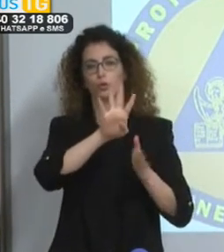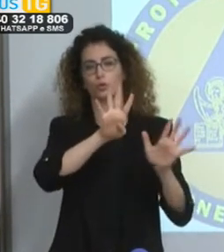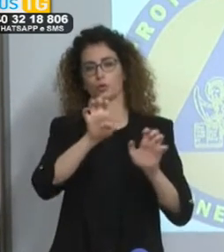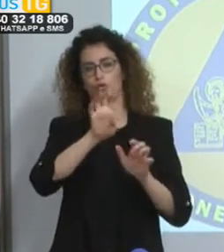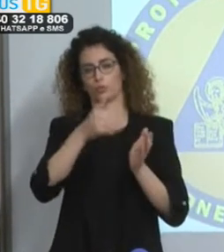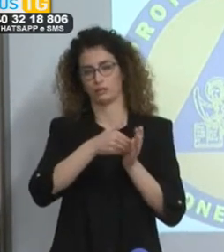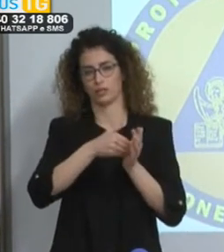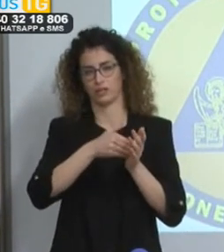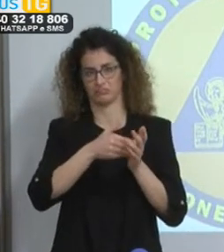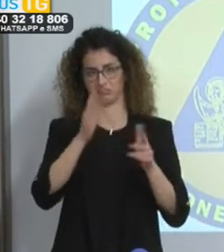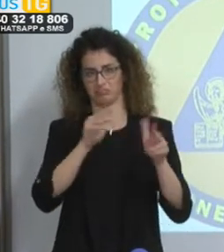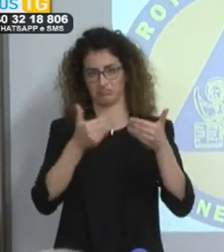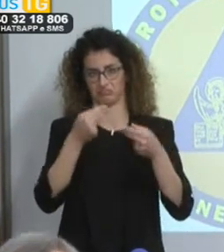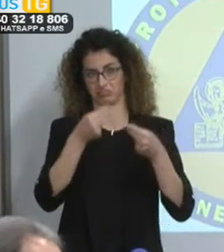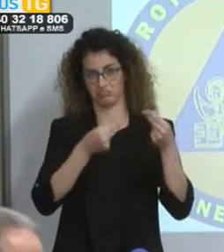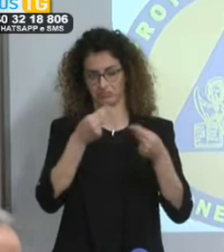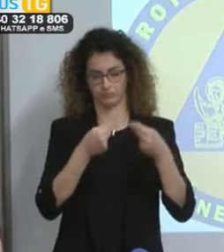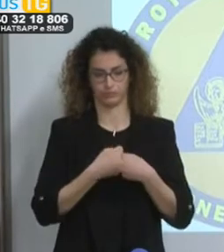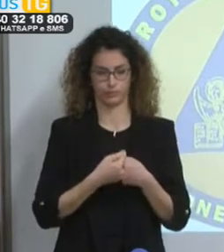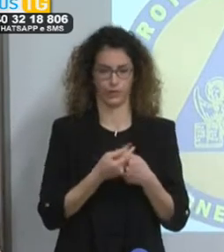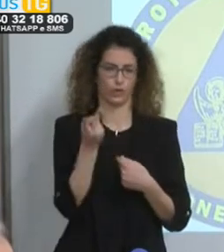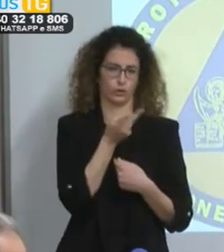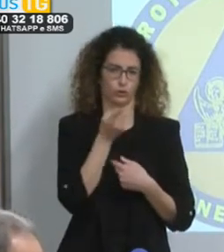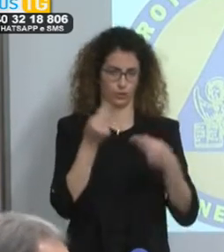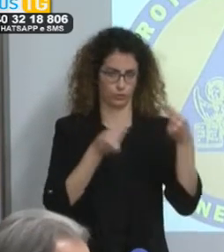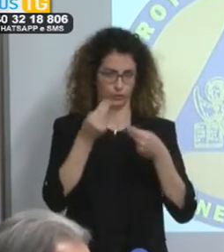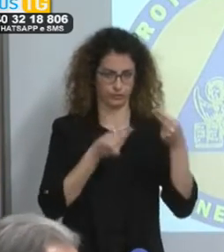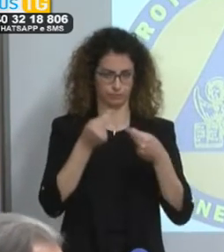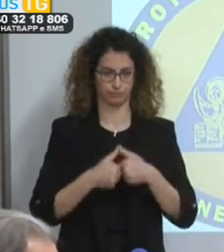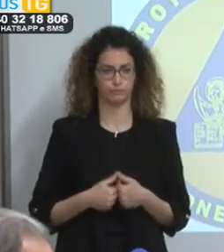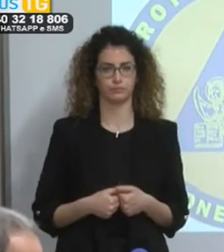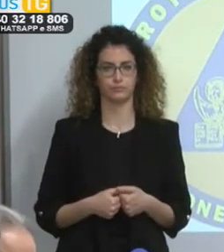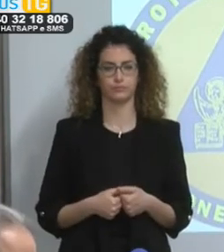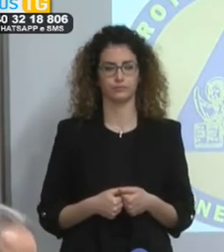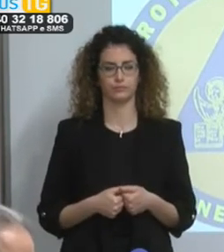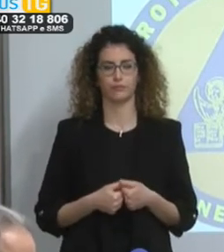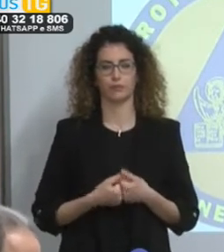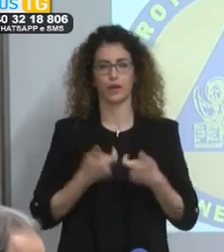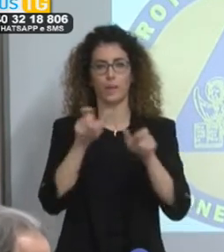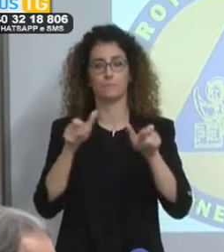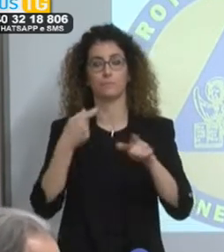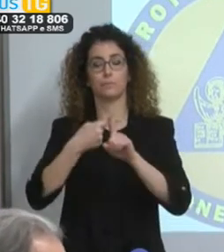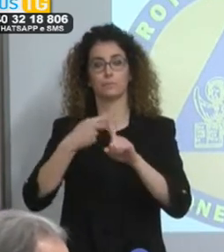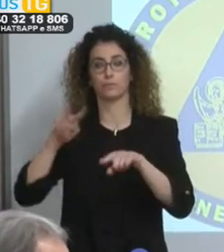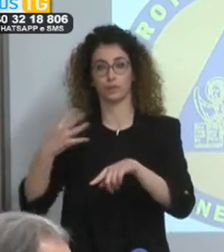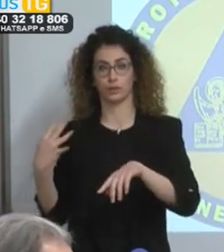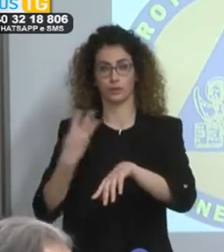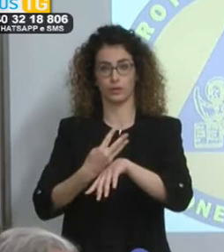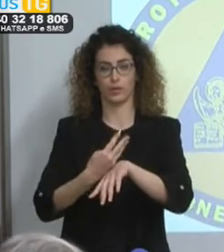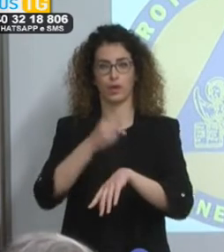8.842.741, se sommiamo le due diagnostiche. I positivi nelle ultime 24 ore